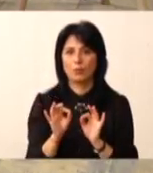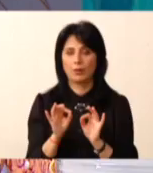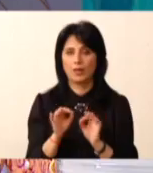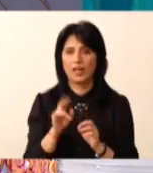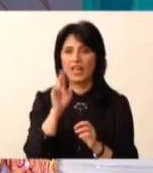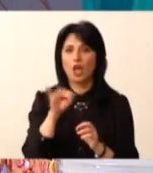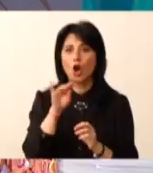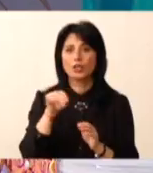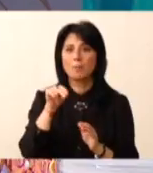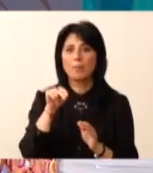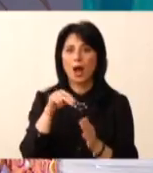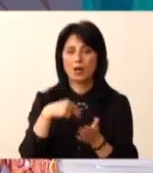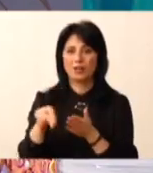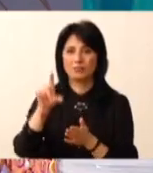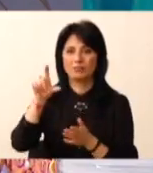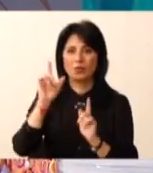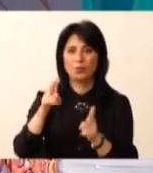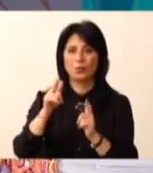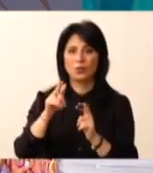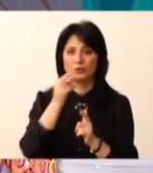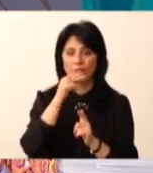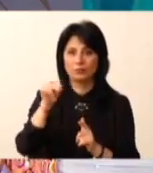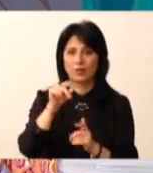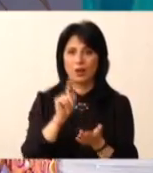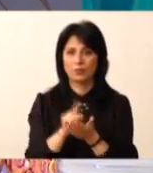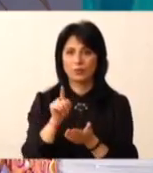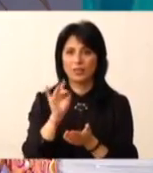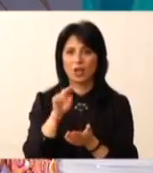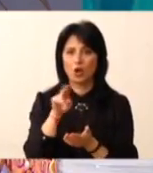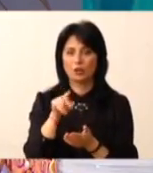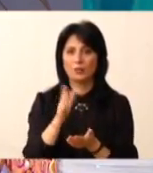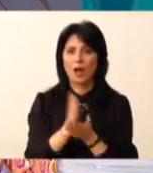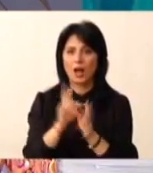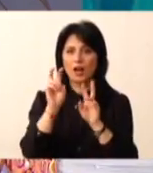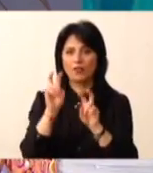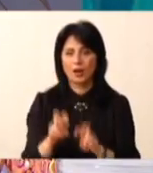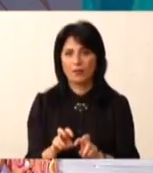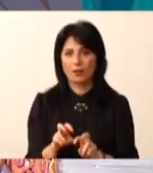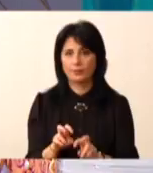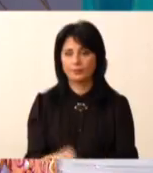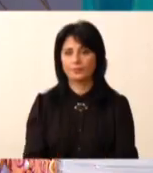იოდირებული მარილი არის აუცილებელი, უნდა იყოს ჩვენს ყოველდღიურ რაციონში, რათა